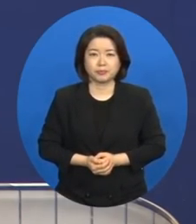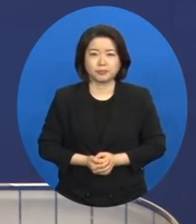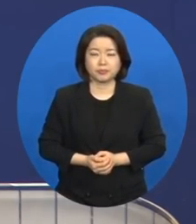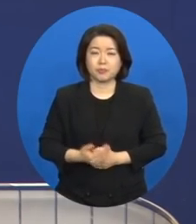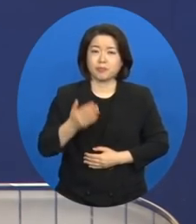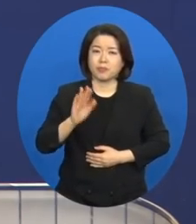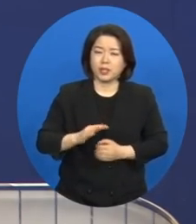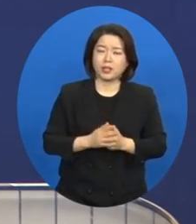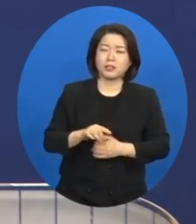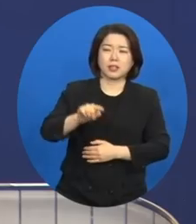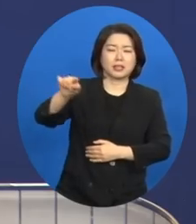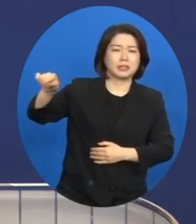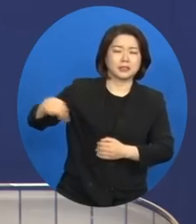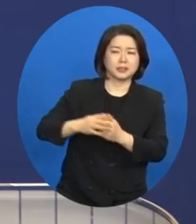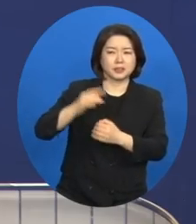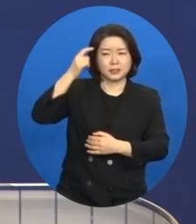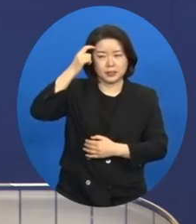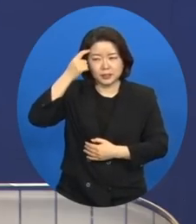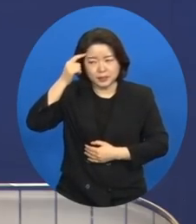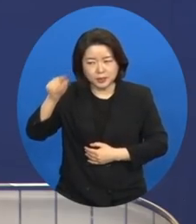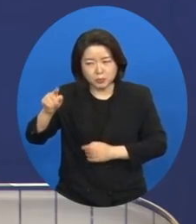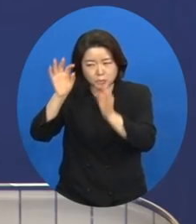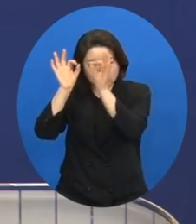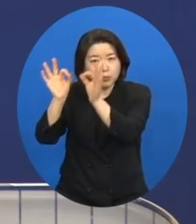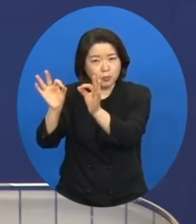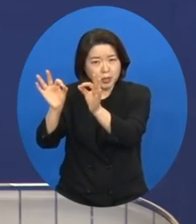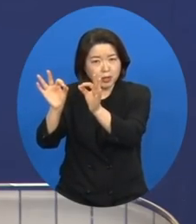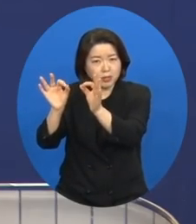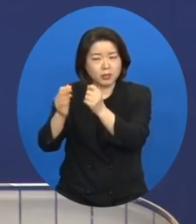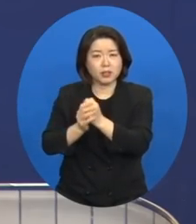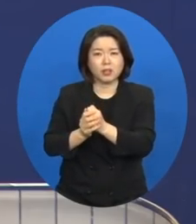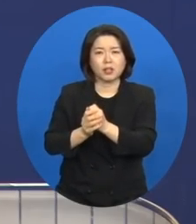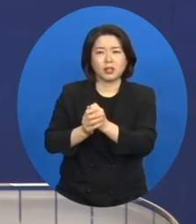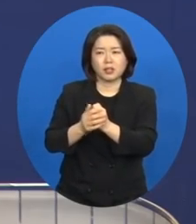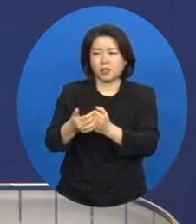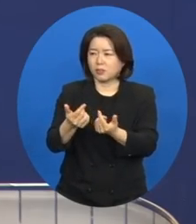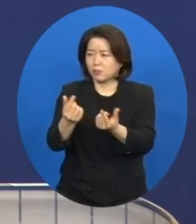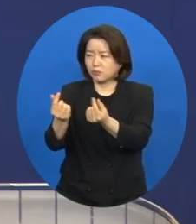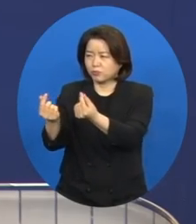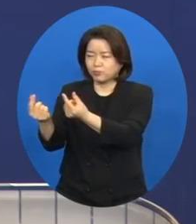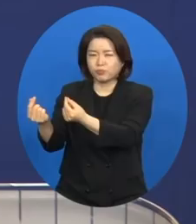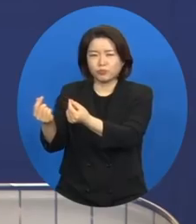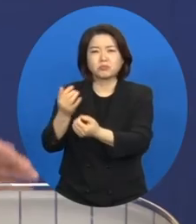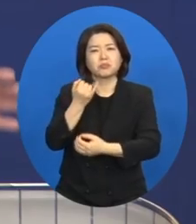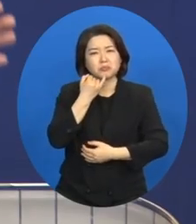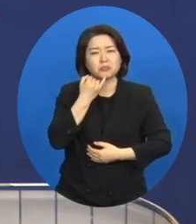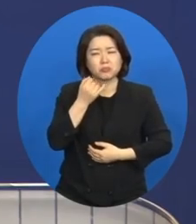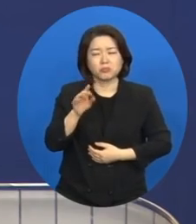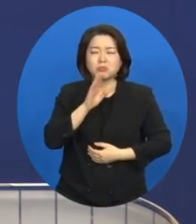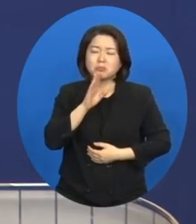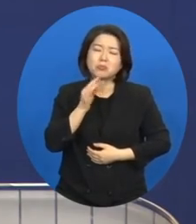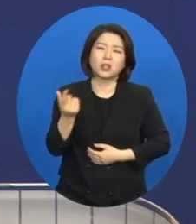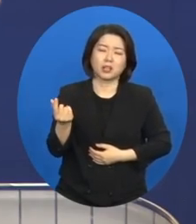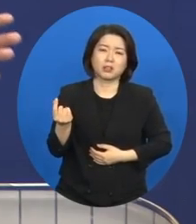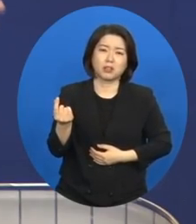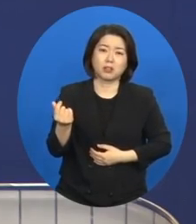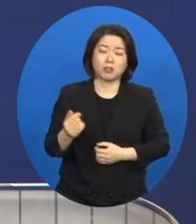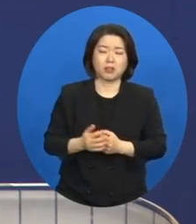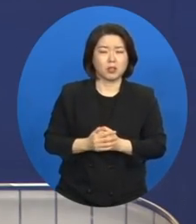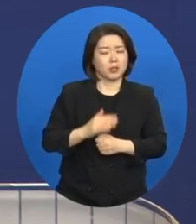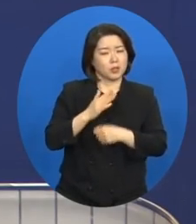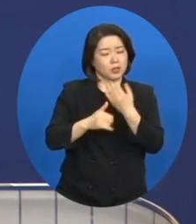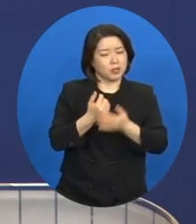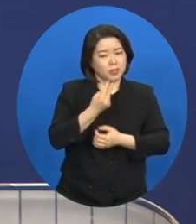그런데 그들의 질문을 가만히 들어보면 다 맞는 말 같아요. 정말. 아니 어떻게 하나님이